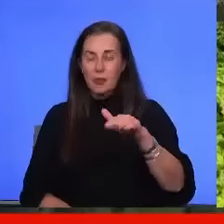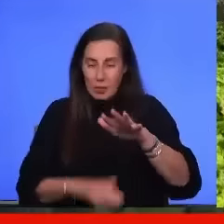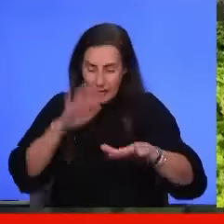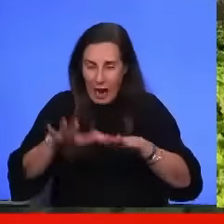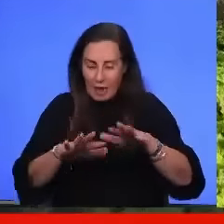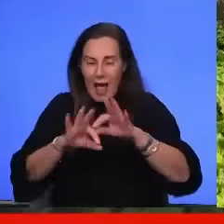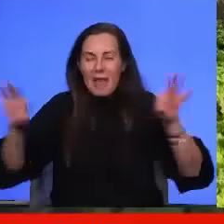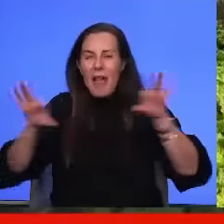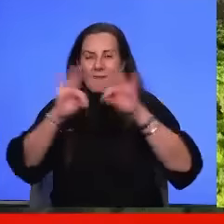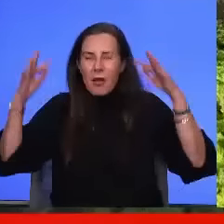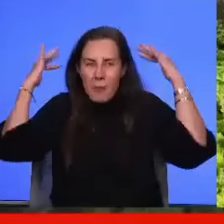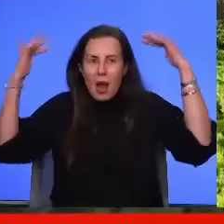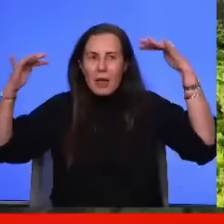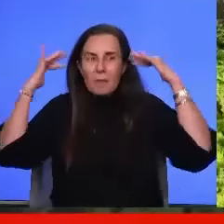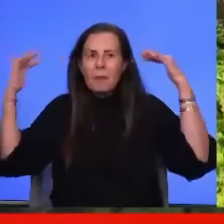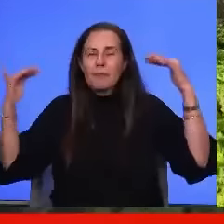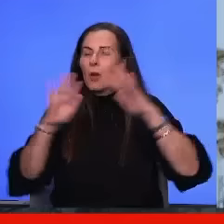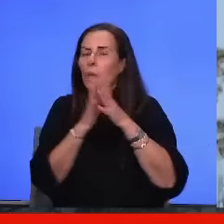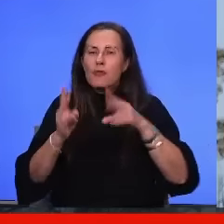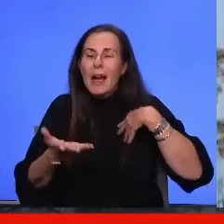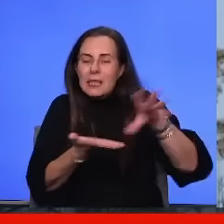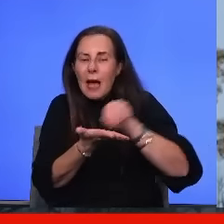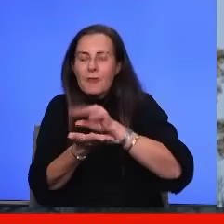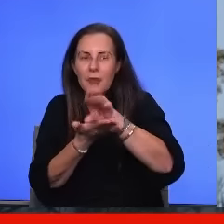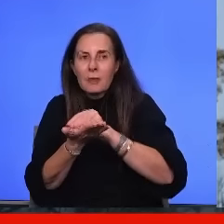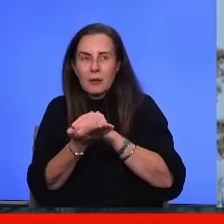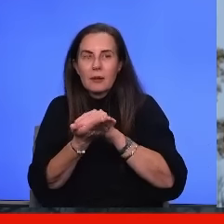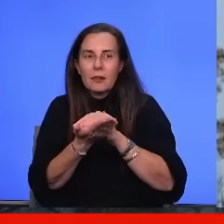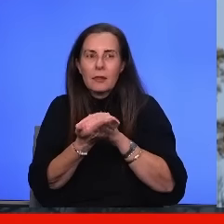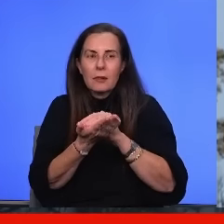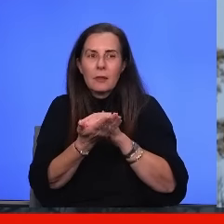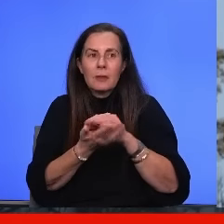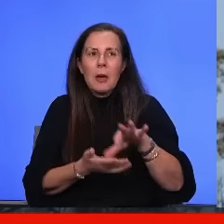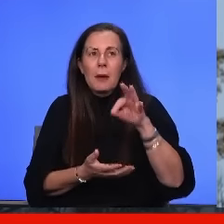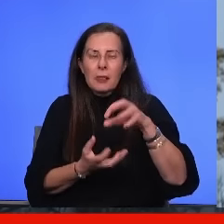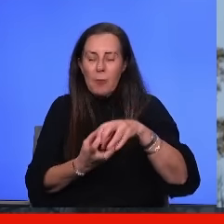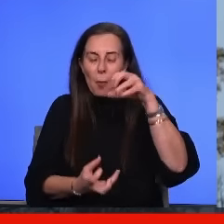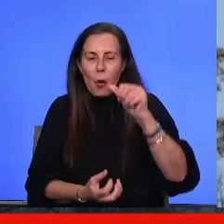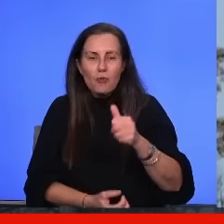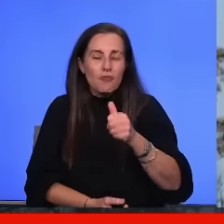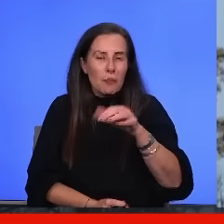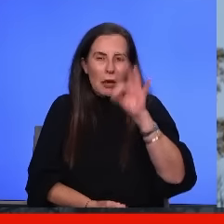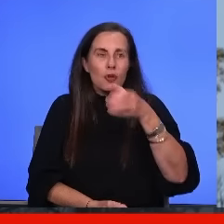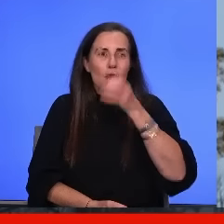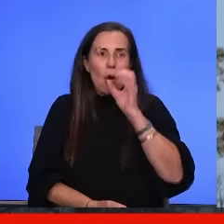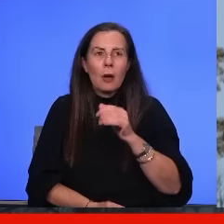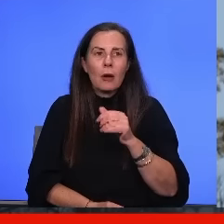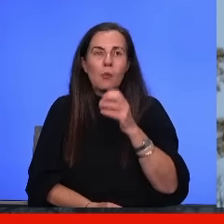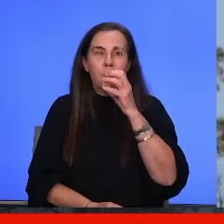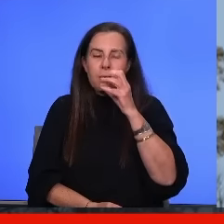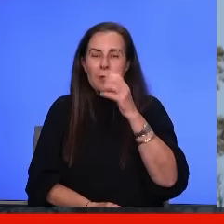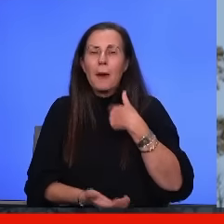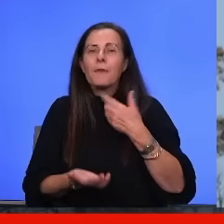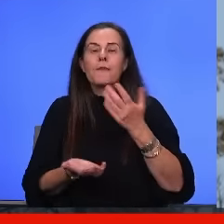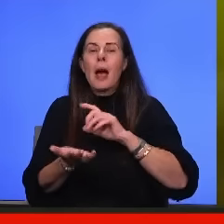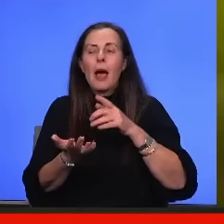אספתי ענפים, עלים, גזעים, כל מה שאכלתי. התקדמתי לאט לאט, מצאתי שם איזה בקבוק עם איזה שלוק, גרגרתי אותו איזה חצי שעה, כי כבר היה לי